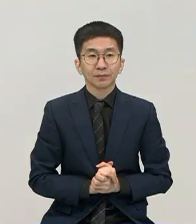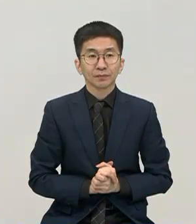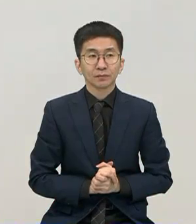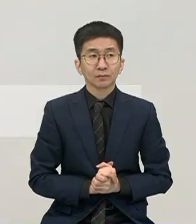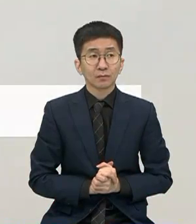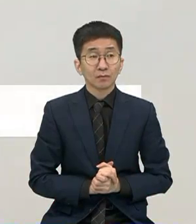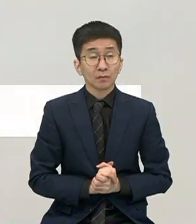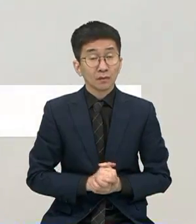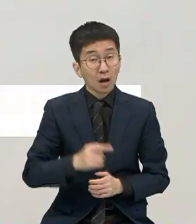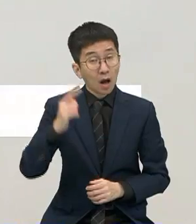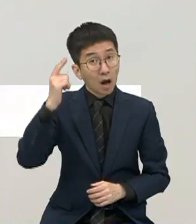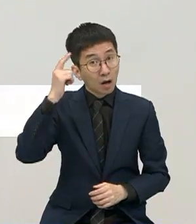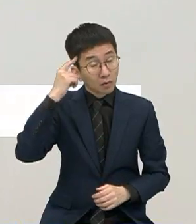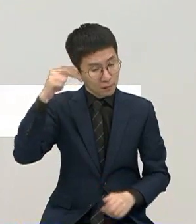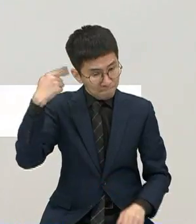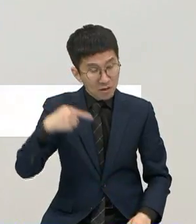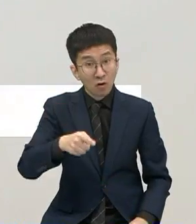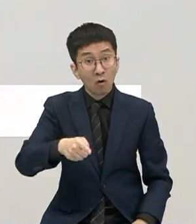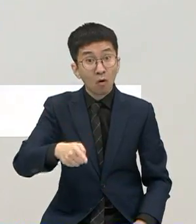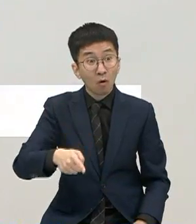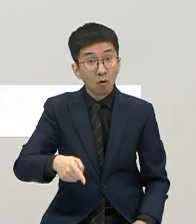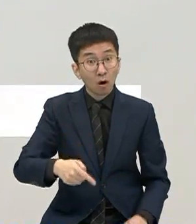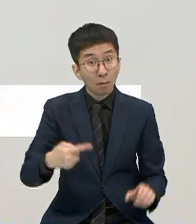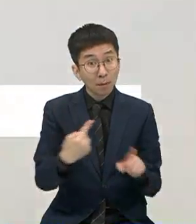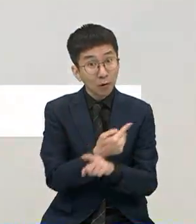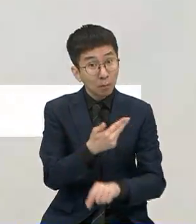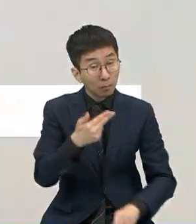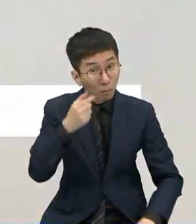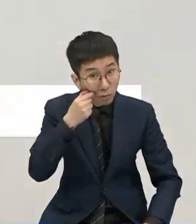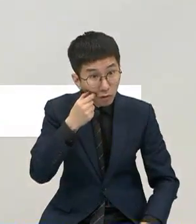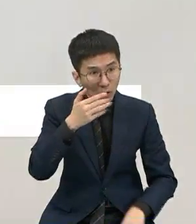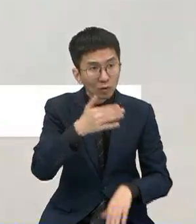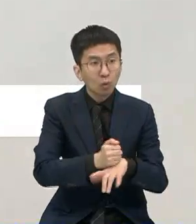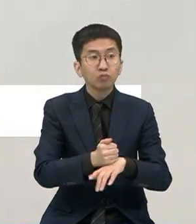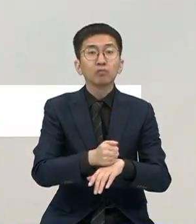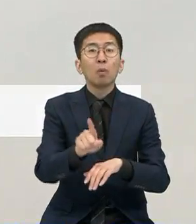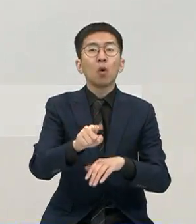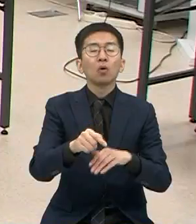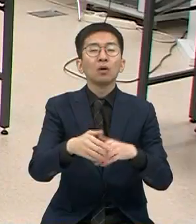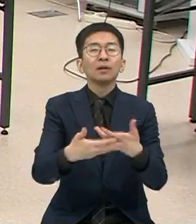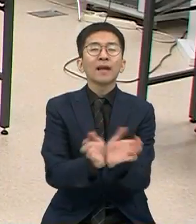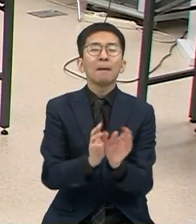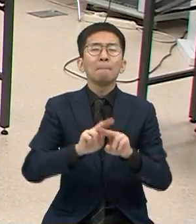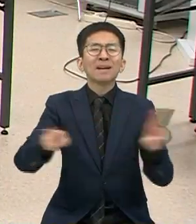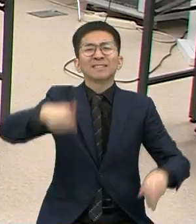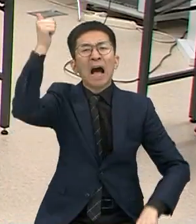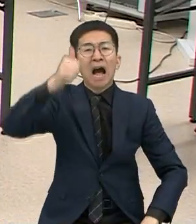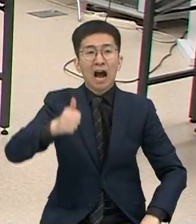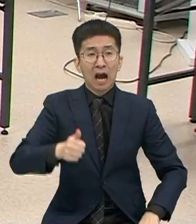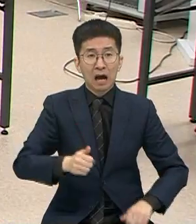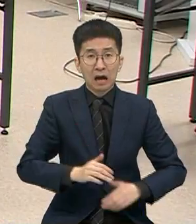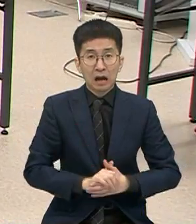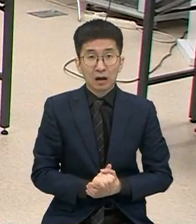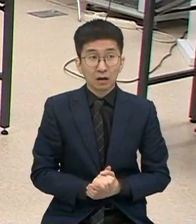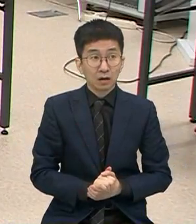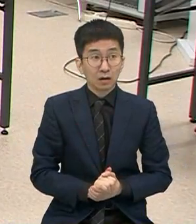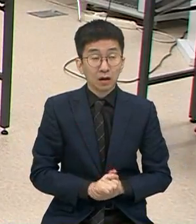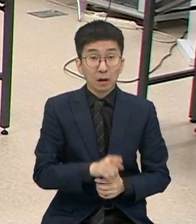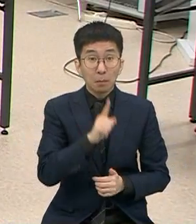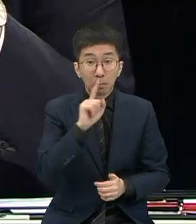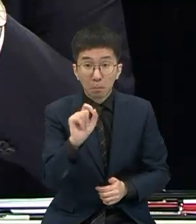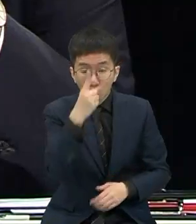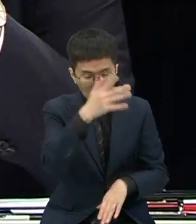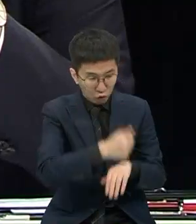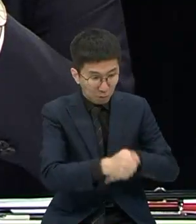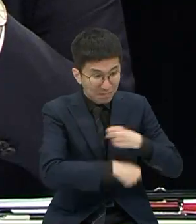이런 정신머리부터 바꾸지 않으면 우리 당은 없어지는 게 낫습니다. 윤석열 후보의 이 발언,